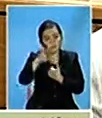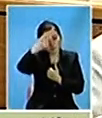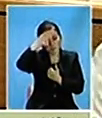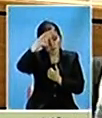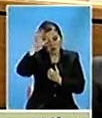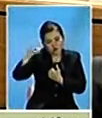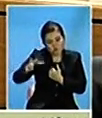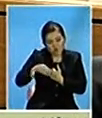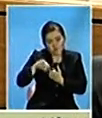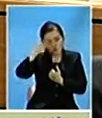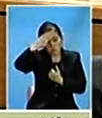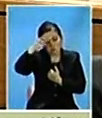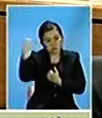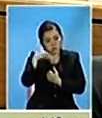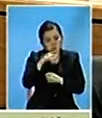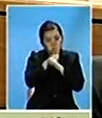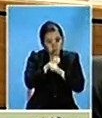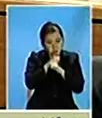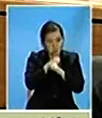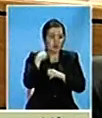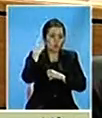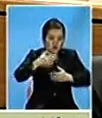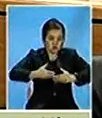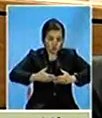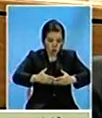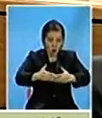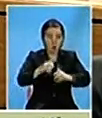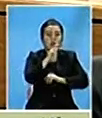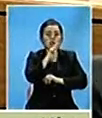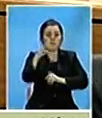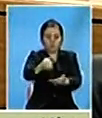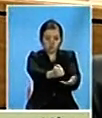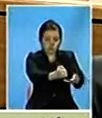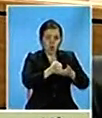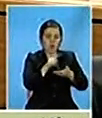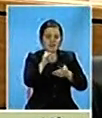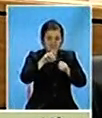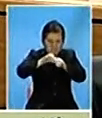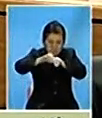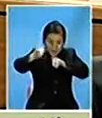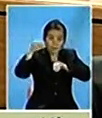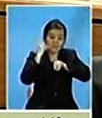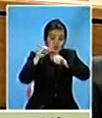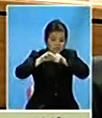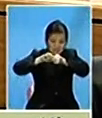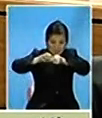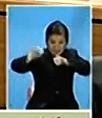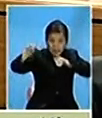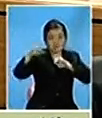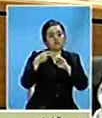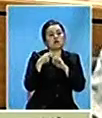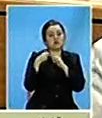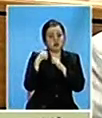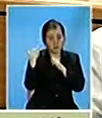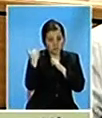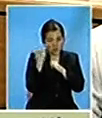ผู้ชราหญิงมีครรภ์ระบบช่วยเหลือในบางพื้นที่ที่อยู่ห่างไกลเนี่ยค่อนข้างจะมีปัญหานะฮะก็อยาก